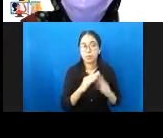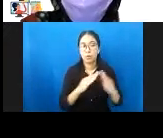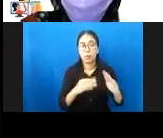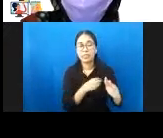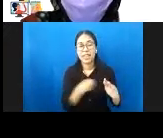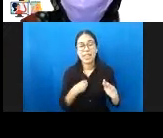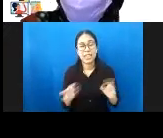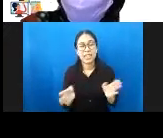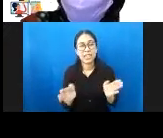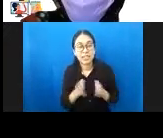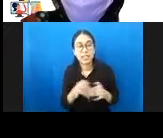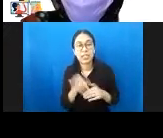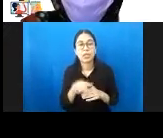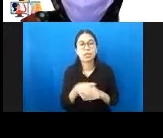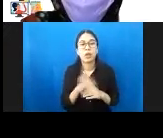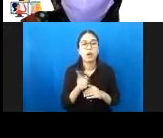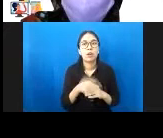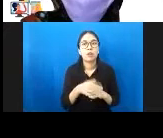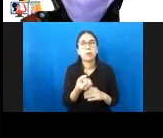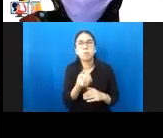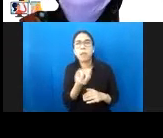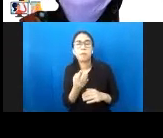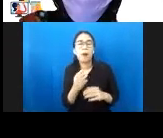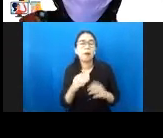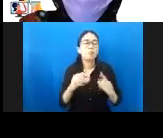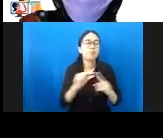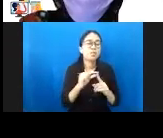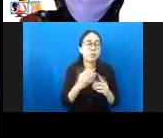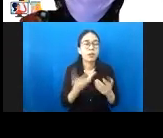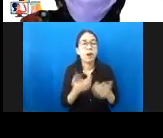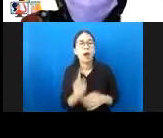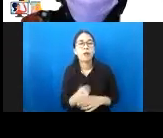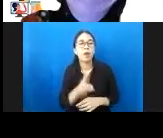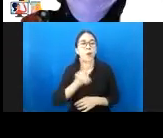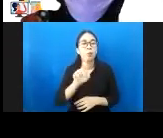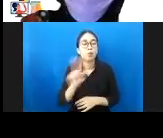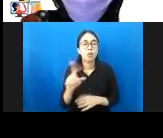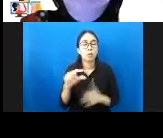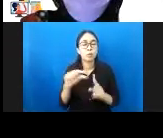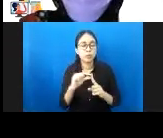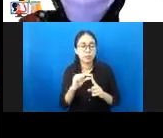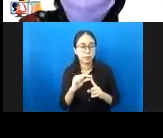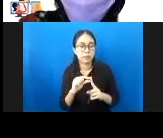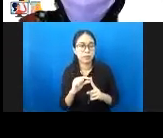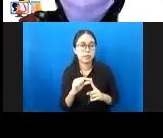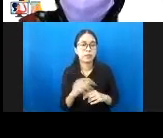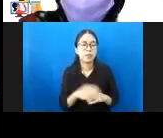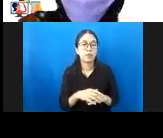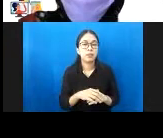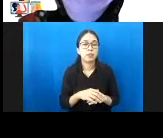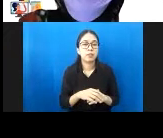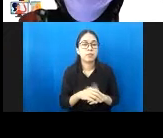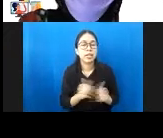sudah mendapatkan kalakarya ada berapa puskesmas? Ada 21 puskesmas yang telah mengikuti kalakarya.